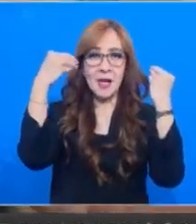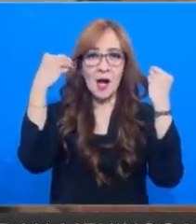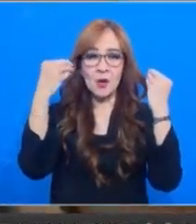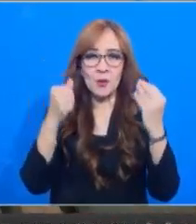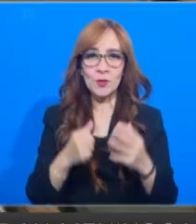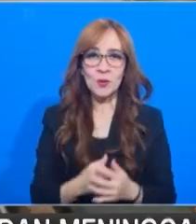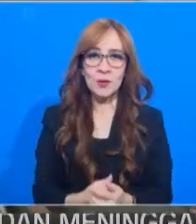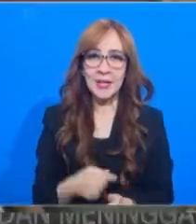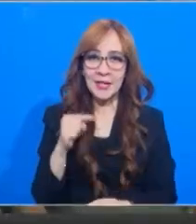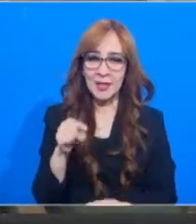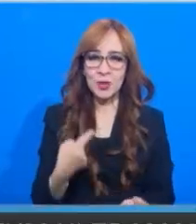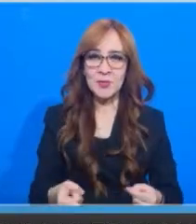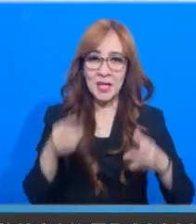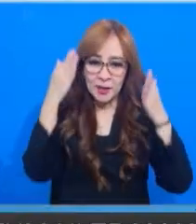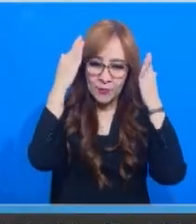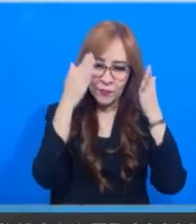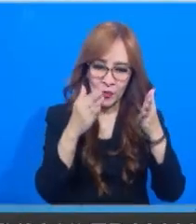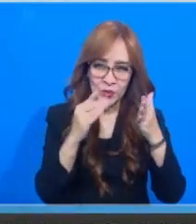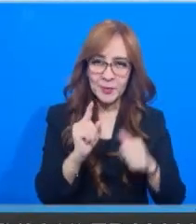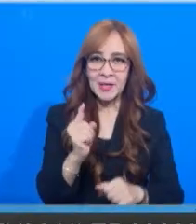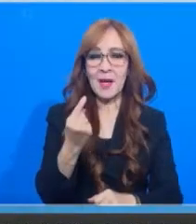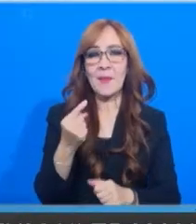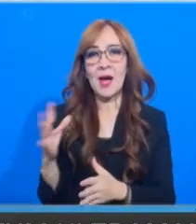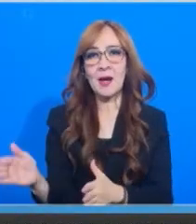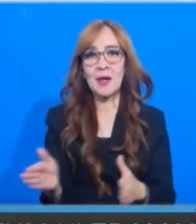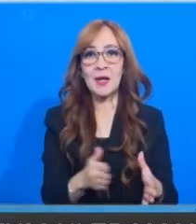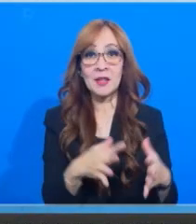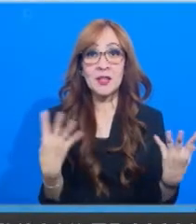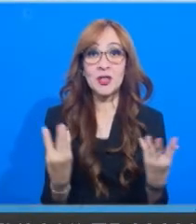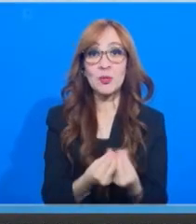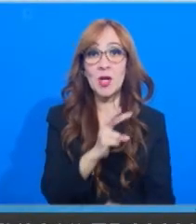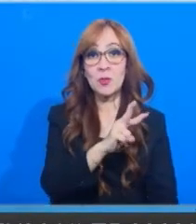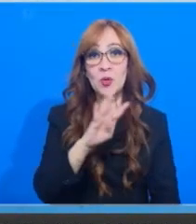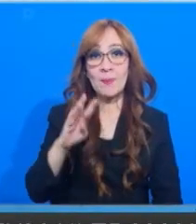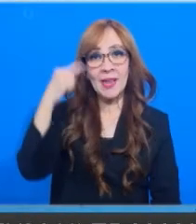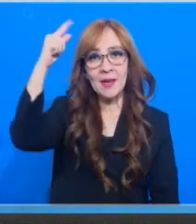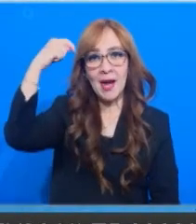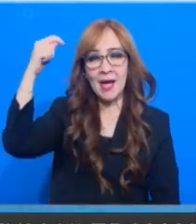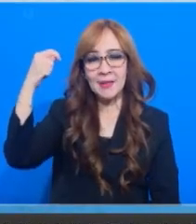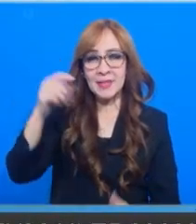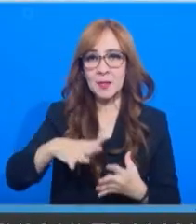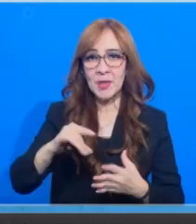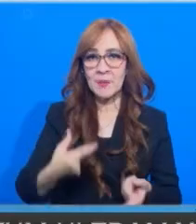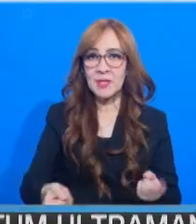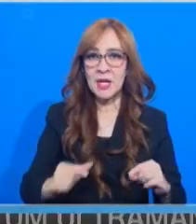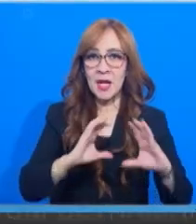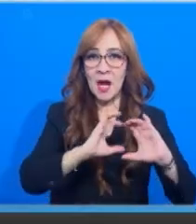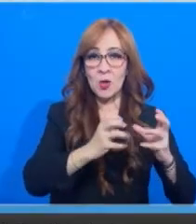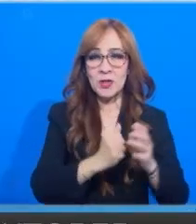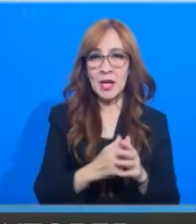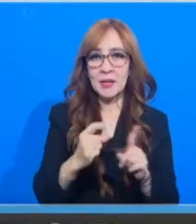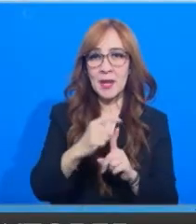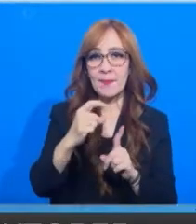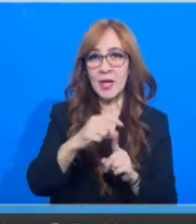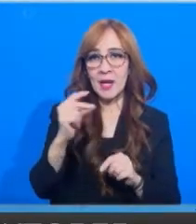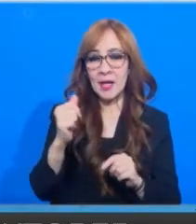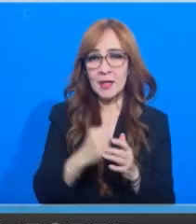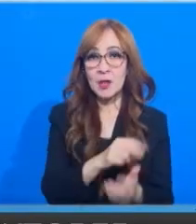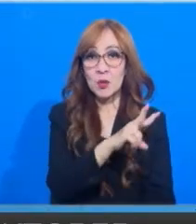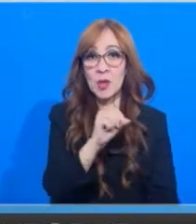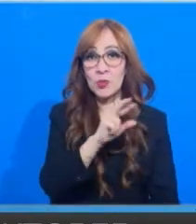jadi itu menjadi kons yang pertama sebanyak 24 selebritas Indonesia terpilih menjadi anggota DPR RI periode